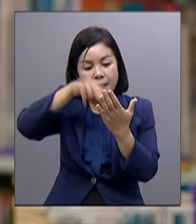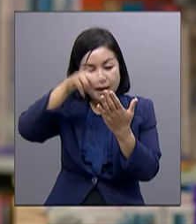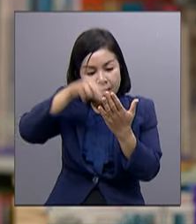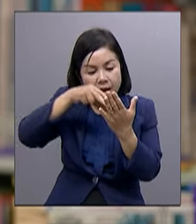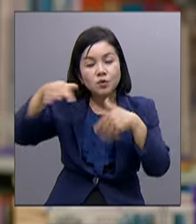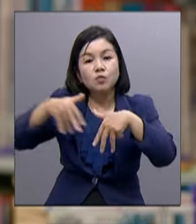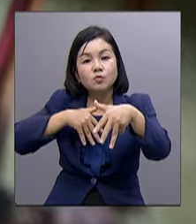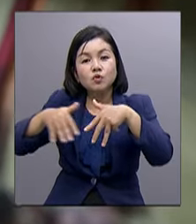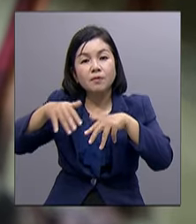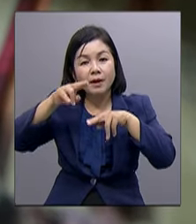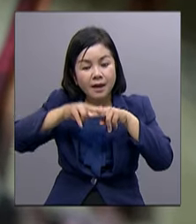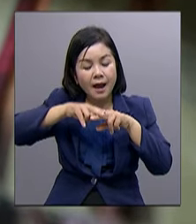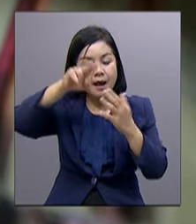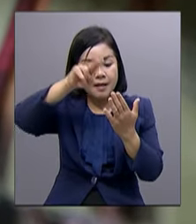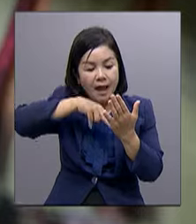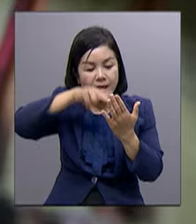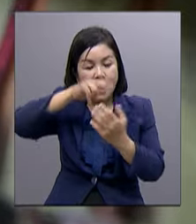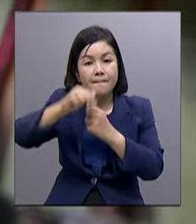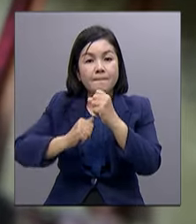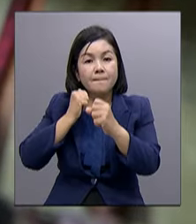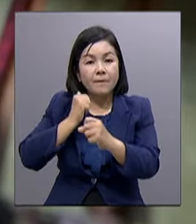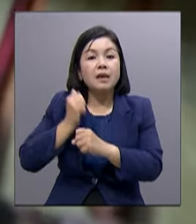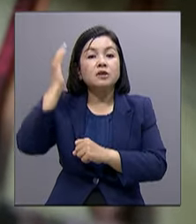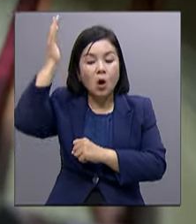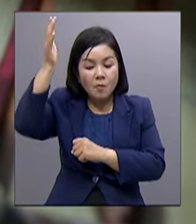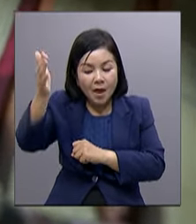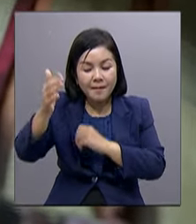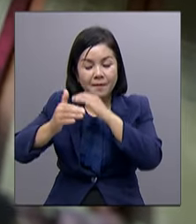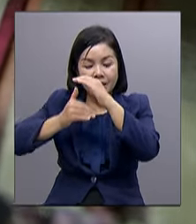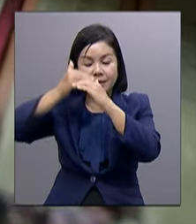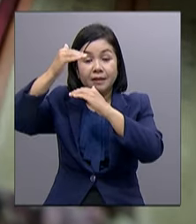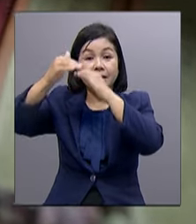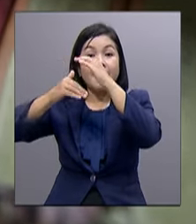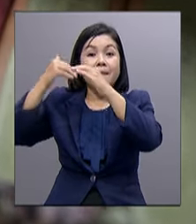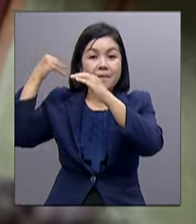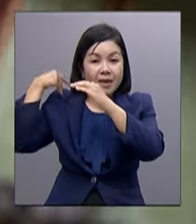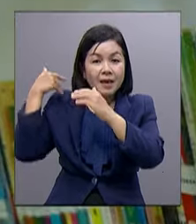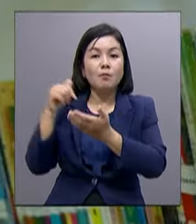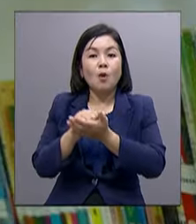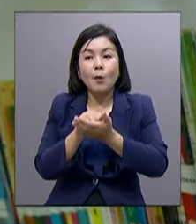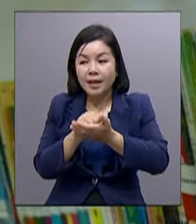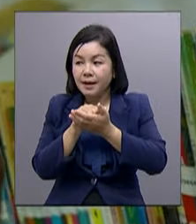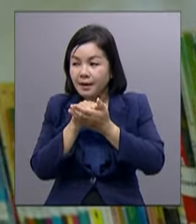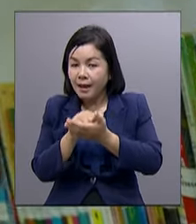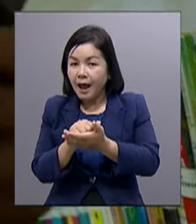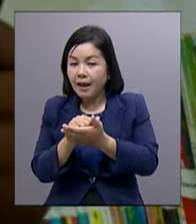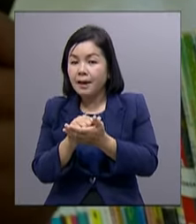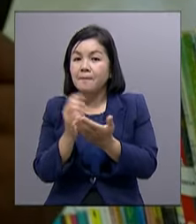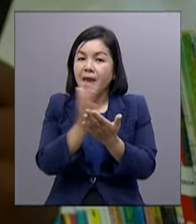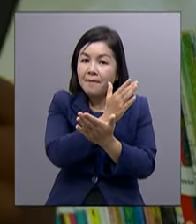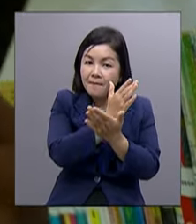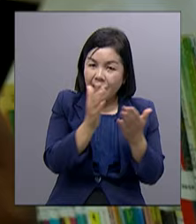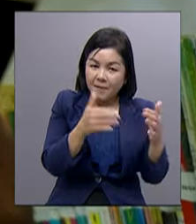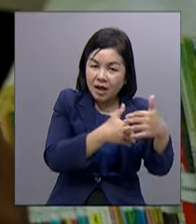ได้เข้ามาอ่านหนังสือในปีถัดๆมาเราก็จะพัฒนาขึ้นเรื่อยๆก็คือเราจะให้บริการตรงโซนแบ่ง